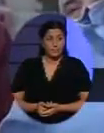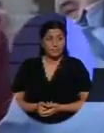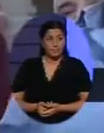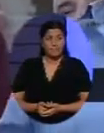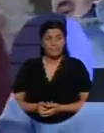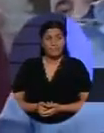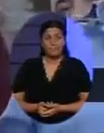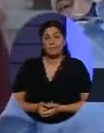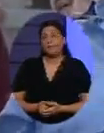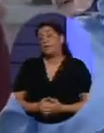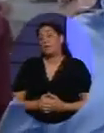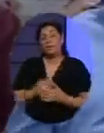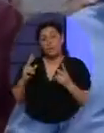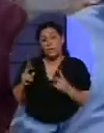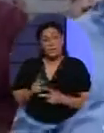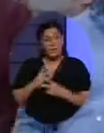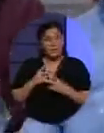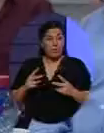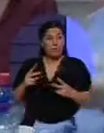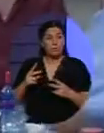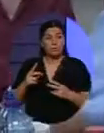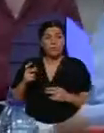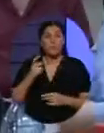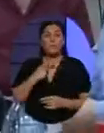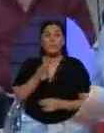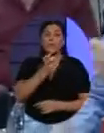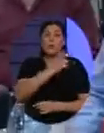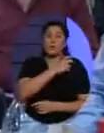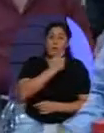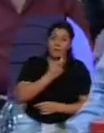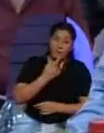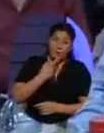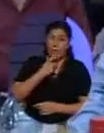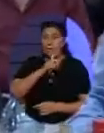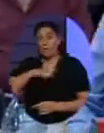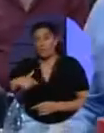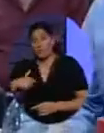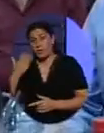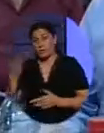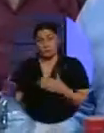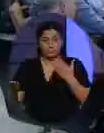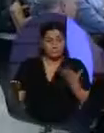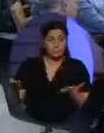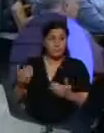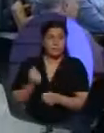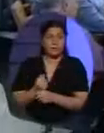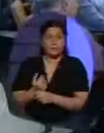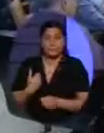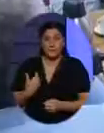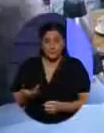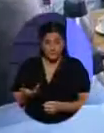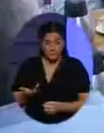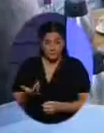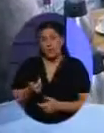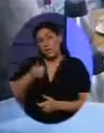שאזרח בישראל יישב בבוקר ויגיד פיקוד העורף אמר דבר כזה, ראש העיר אמר דבר כזה, מה אני עושה? אתמול התכתשו